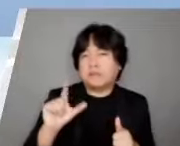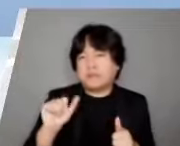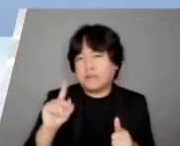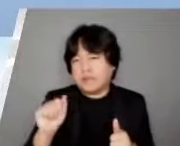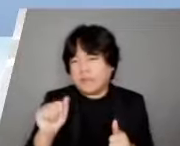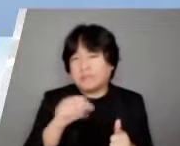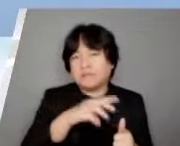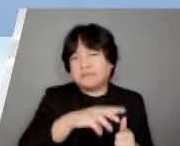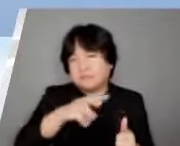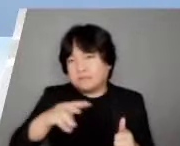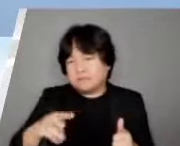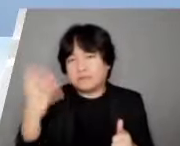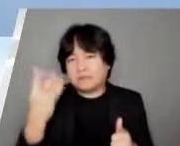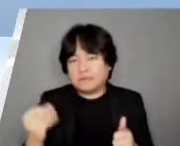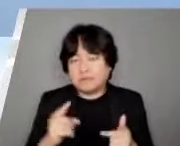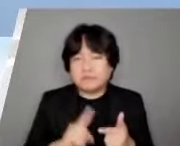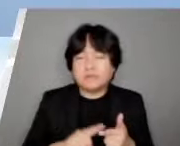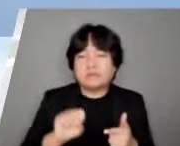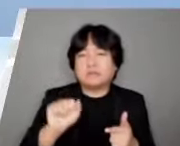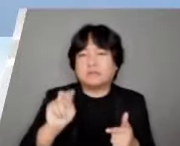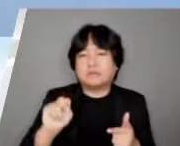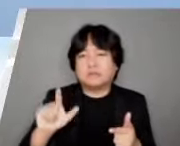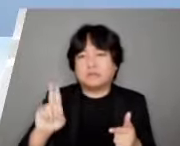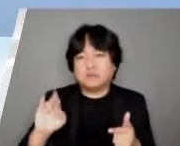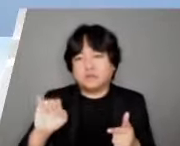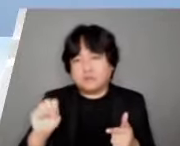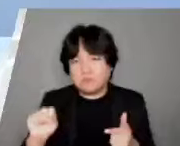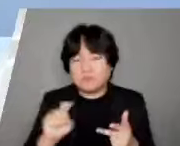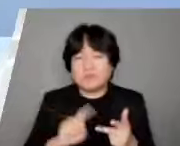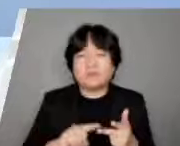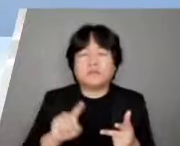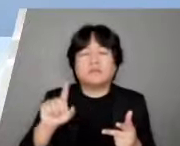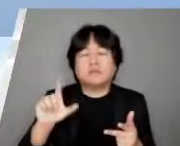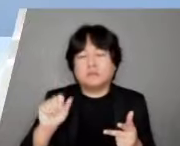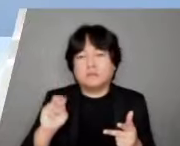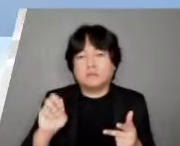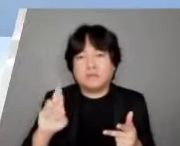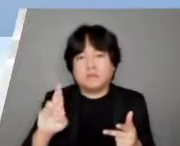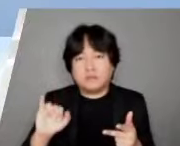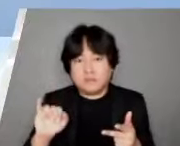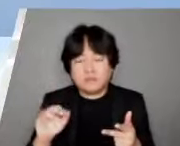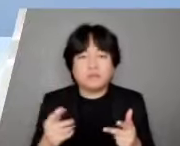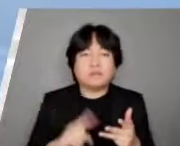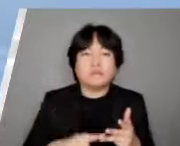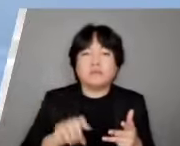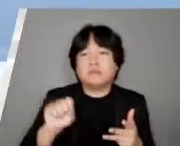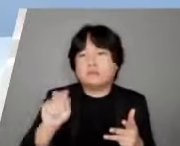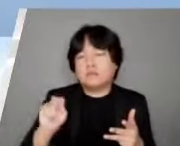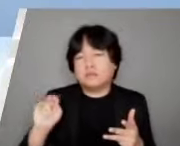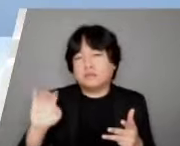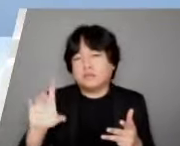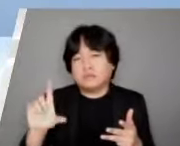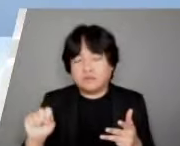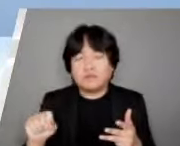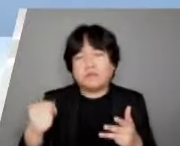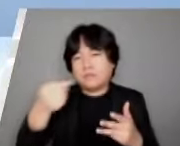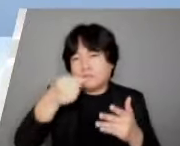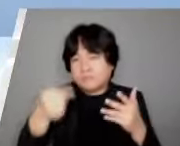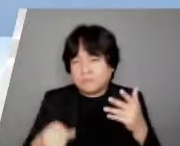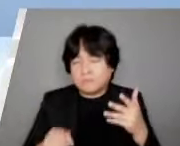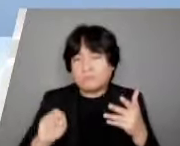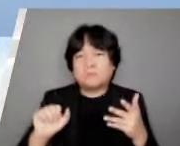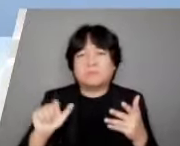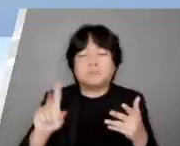meron din sa San Luis sa may Balayan sa may Lemery Talisay Agoncillo San Nicolas Balete Santa Talis Malvar alitagtag